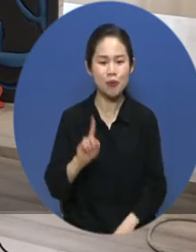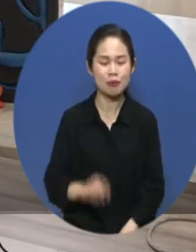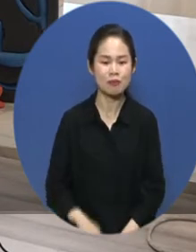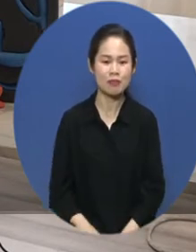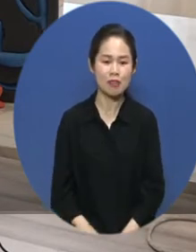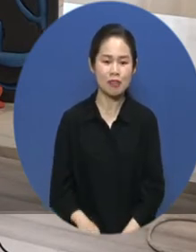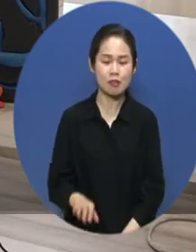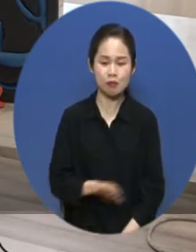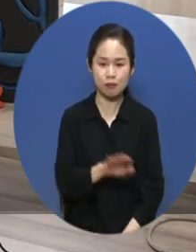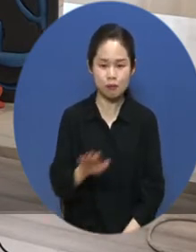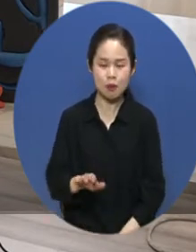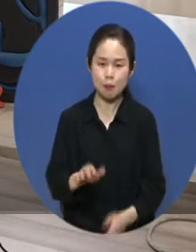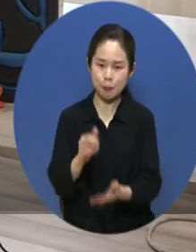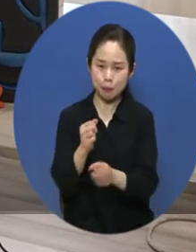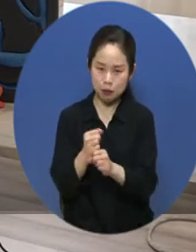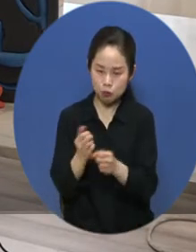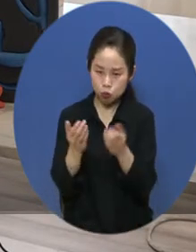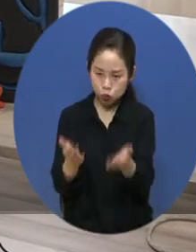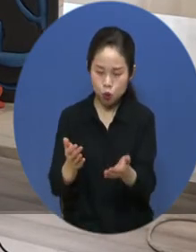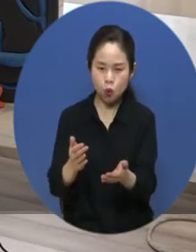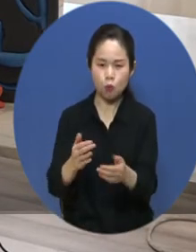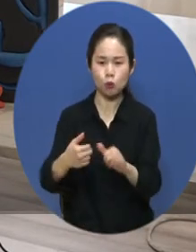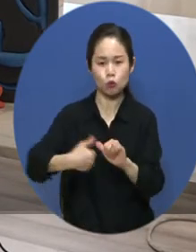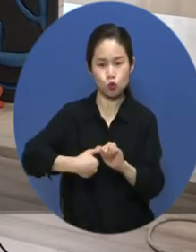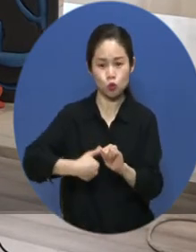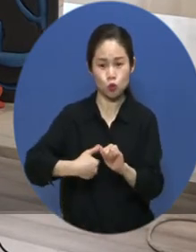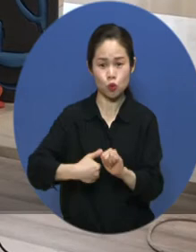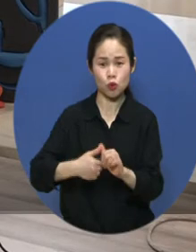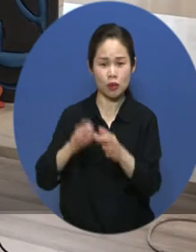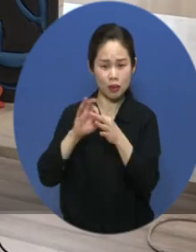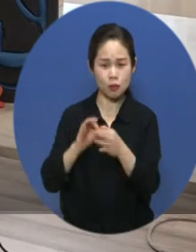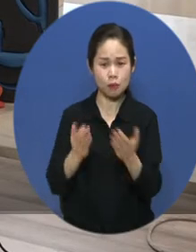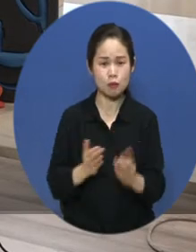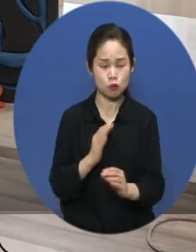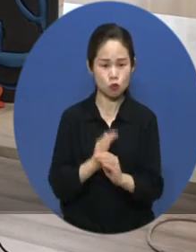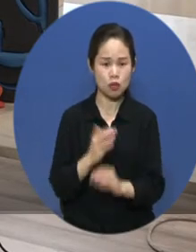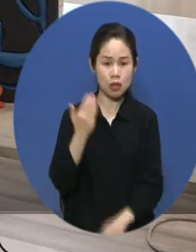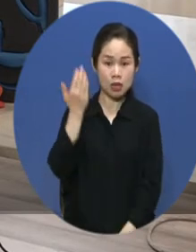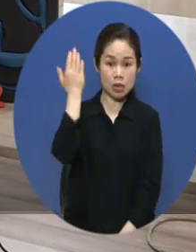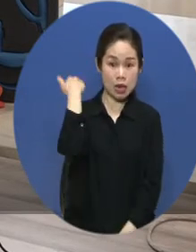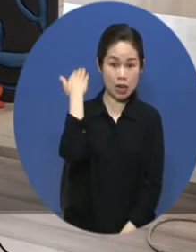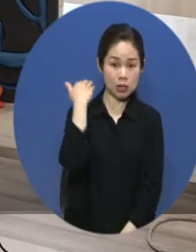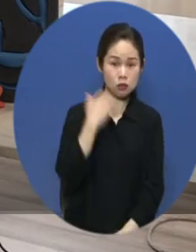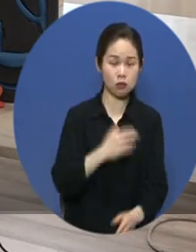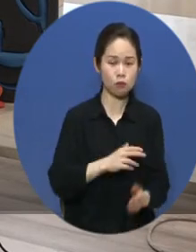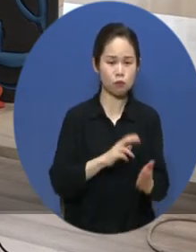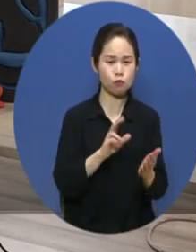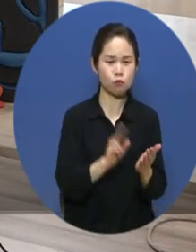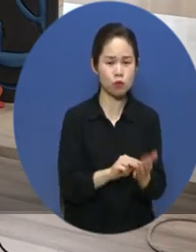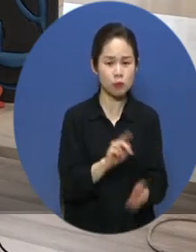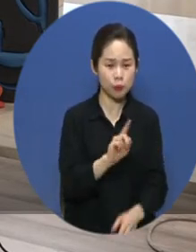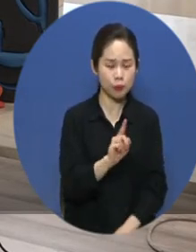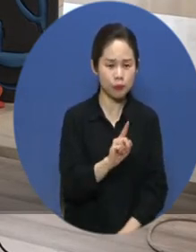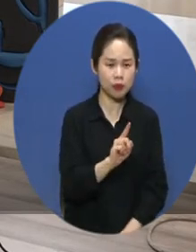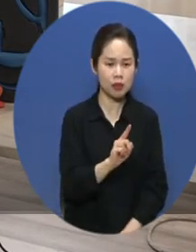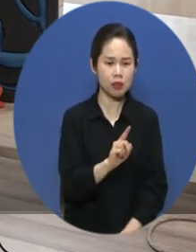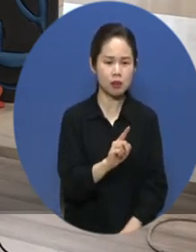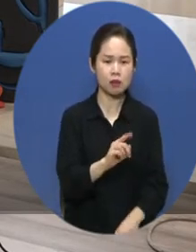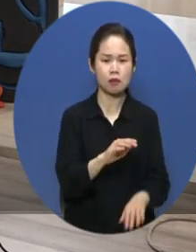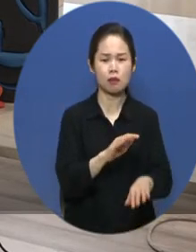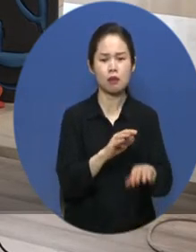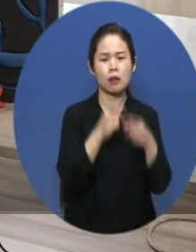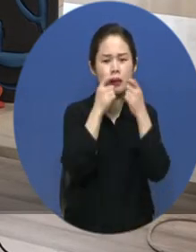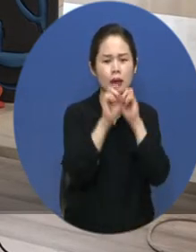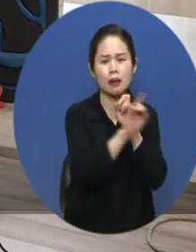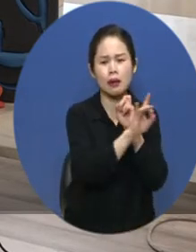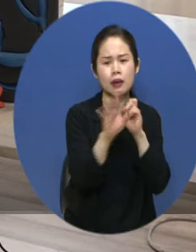계속해서 피드백을 받고 있는데 그전에 보조기구는 가장 큰 문제점 중에 하나인 손에 맞지 않는다는